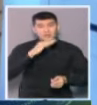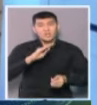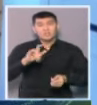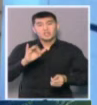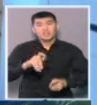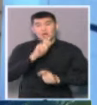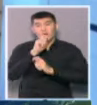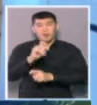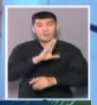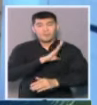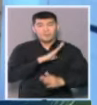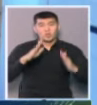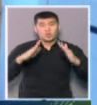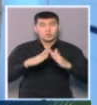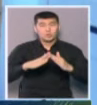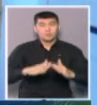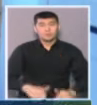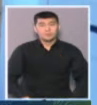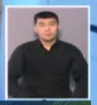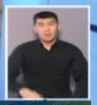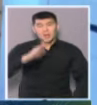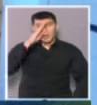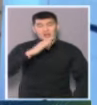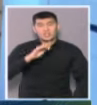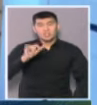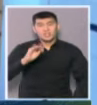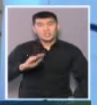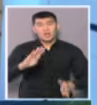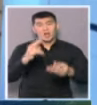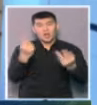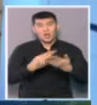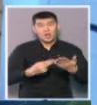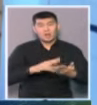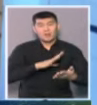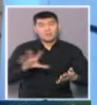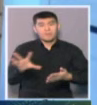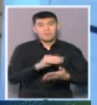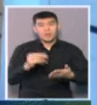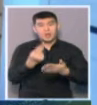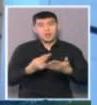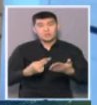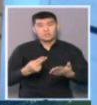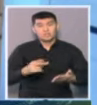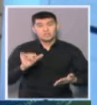Жанарға сыйға тартқан, және де әкесінің Жанарға, Көшербаева Жанарға, бәрі Көшербаев тұр,